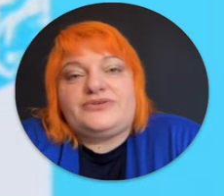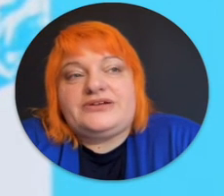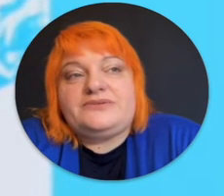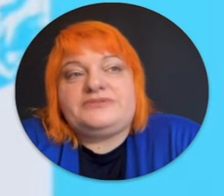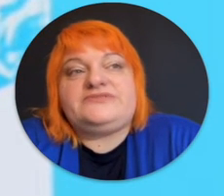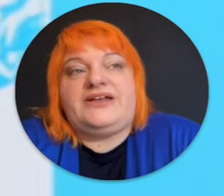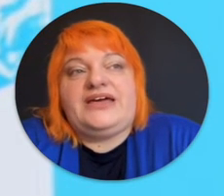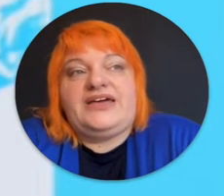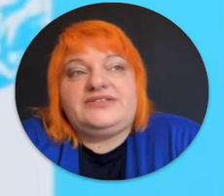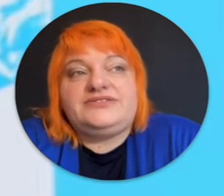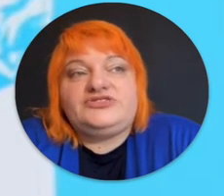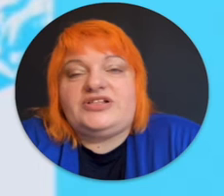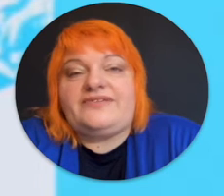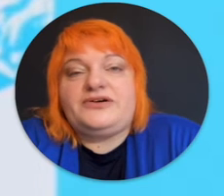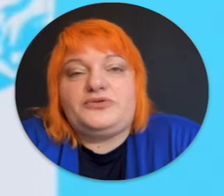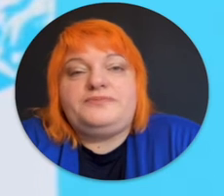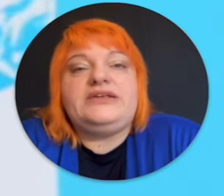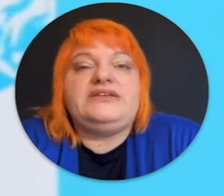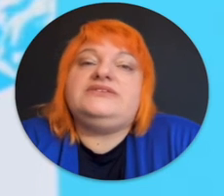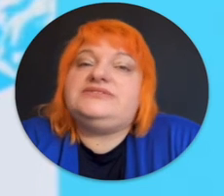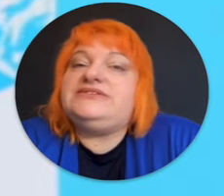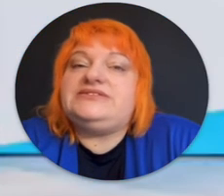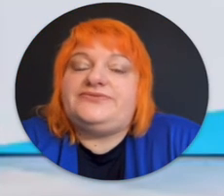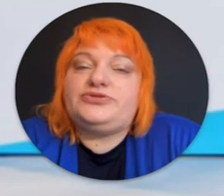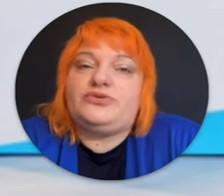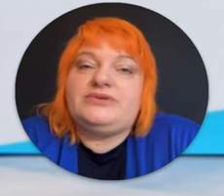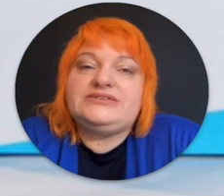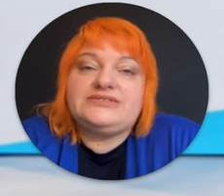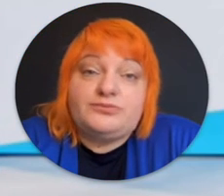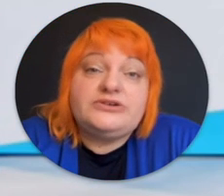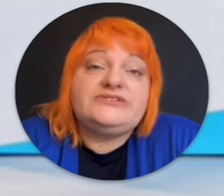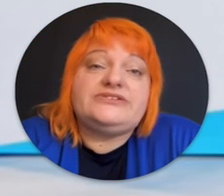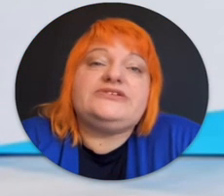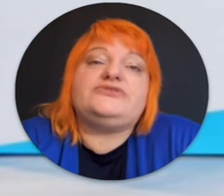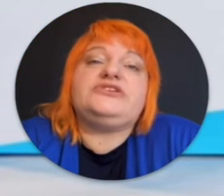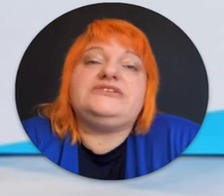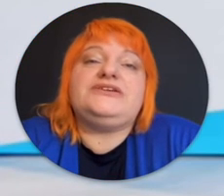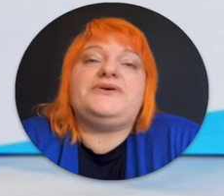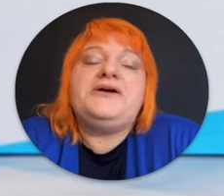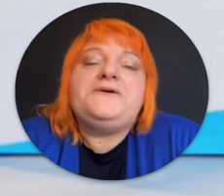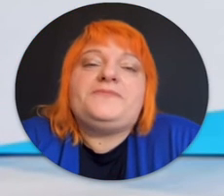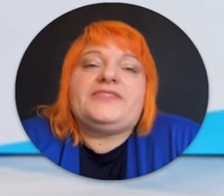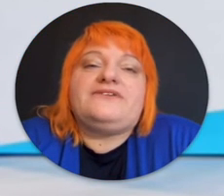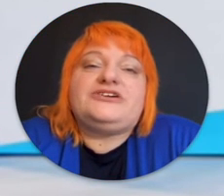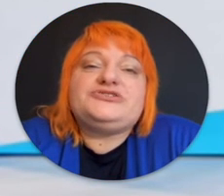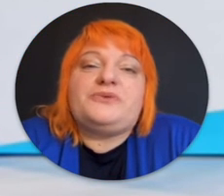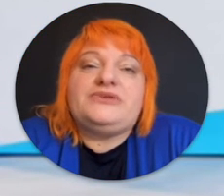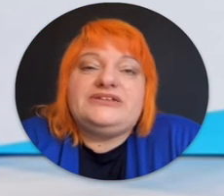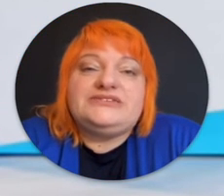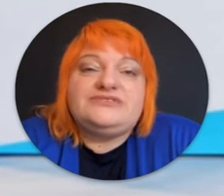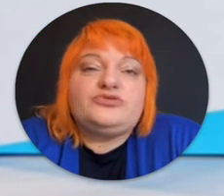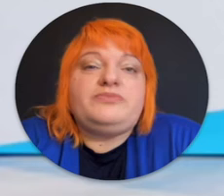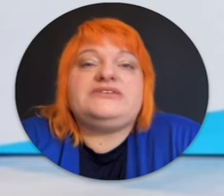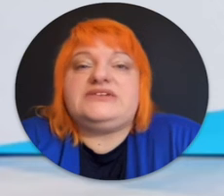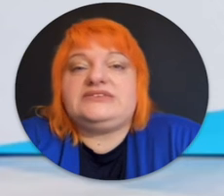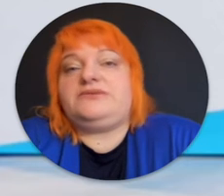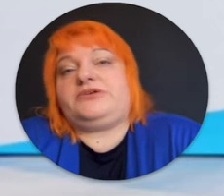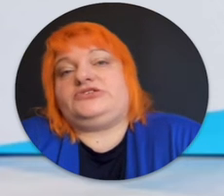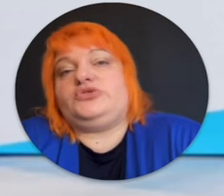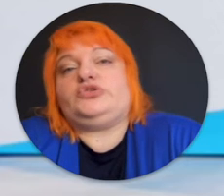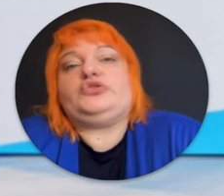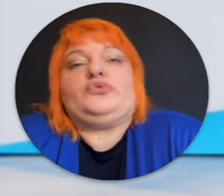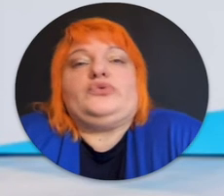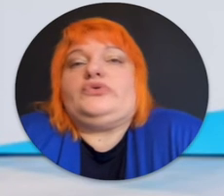формат, который позволяет человеку перенестись в то место, пользователю, зрителю вашему, перенестись в то место,